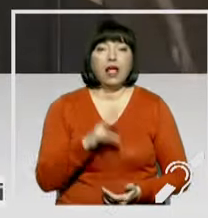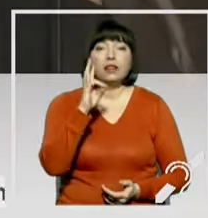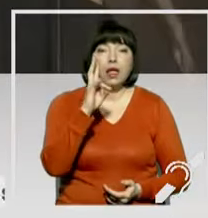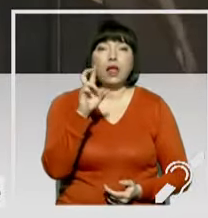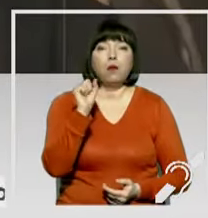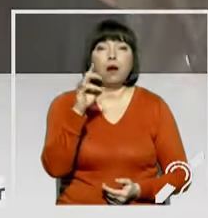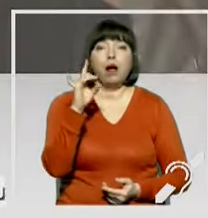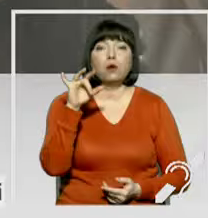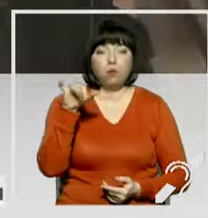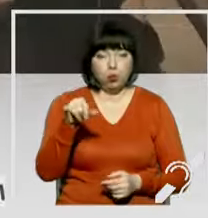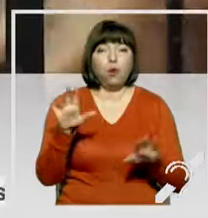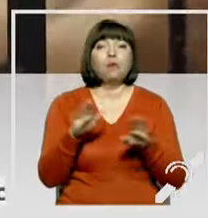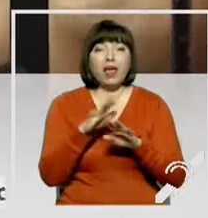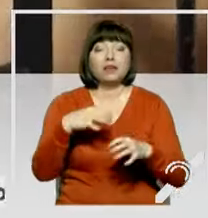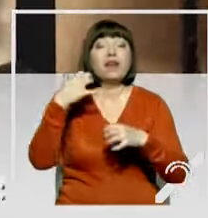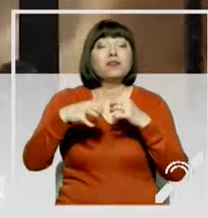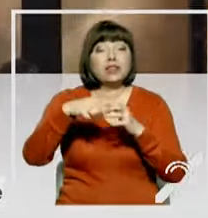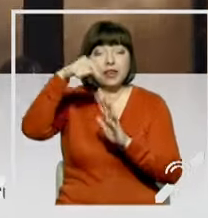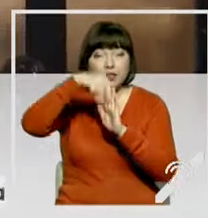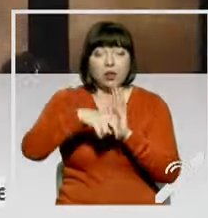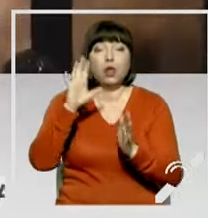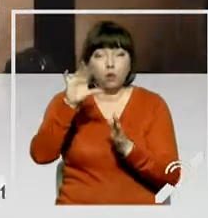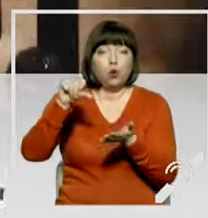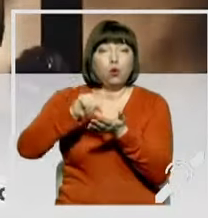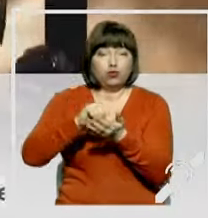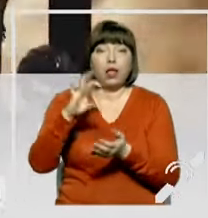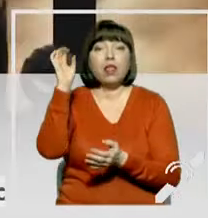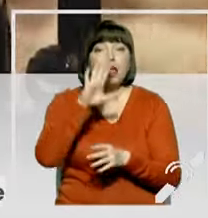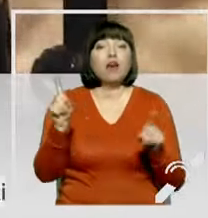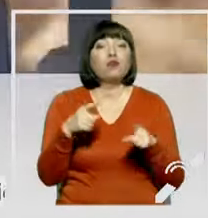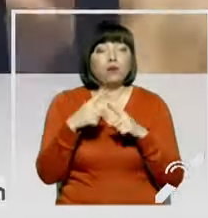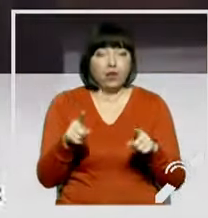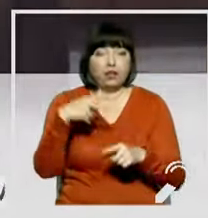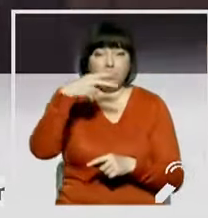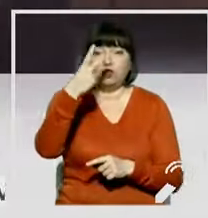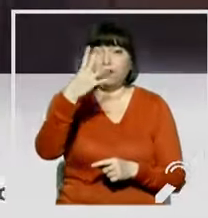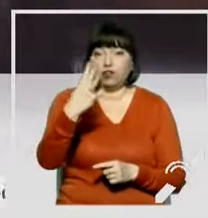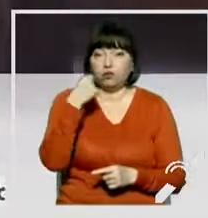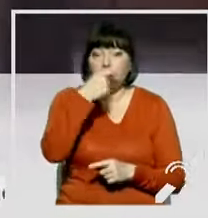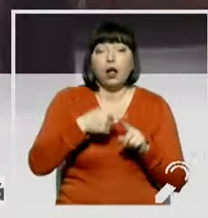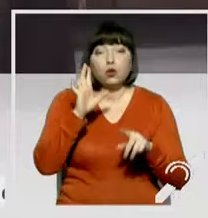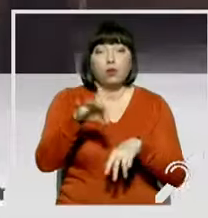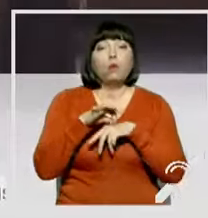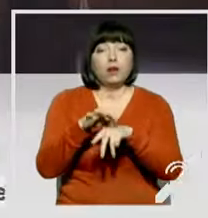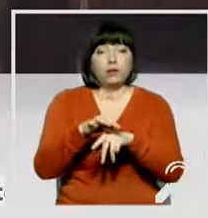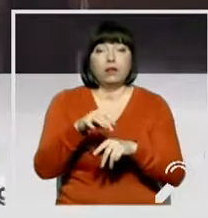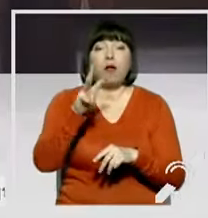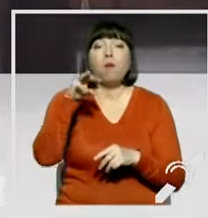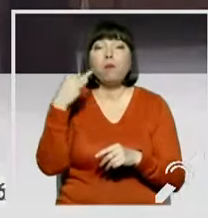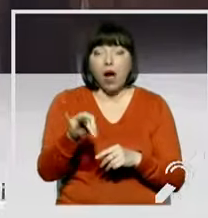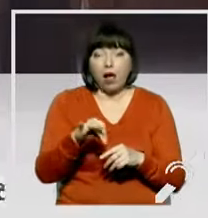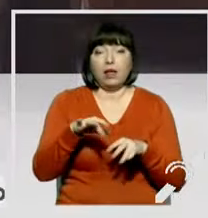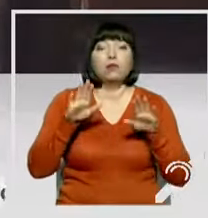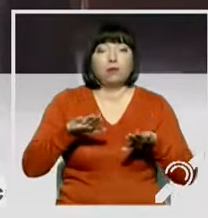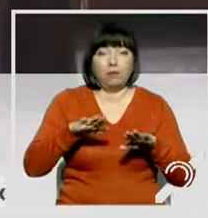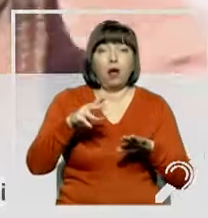Natalia Barbu cu piesa In the Middle va reprezenta Republica Moldova la Eurovision 2024, ce se va desfășura în luna mai la